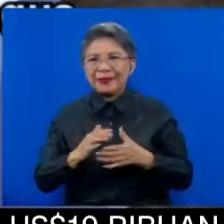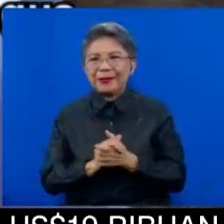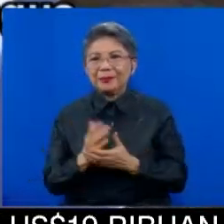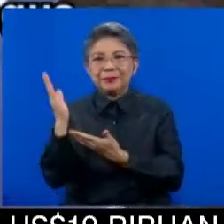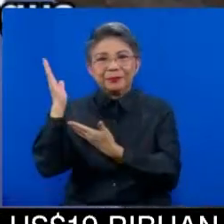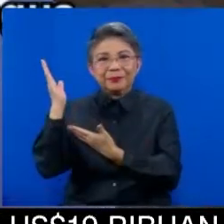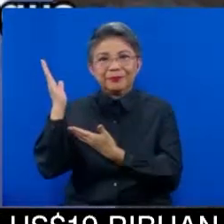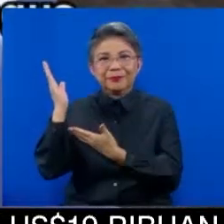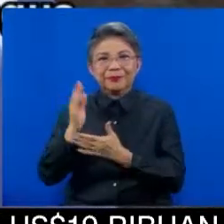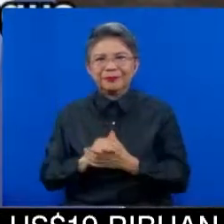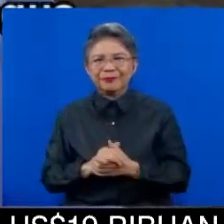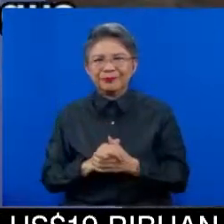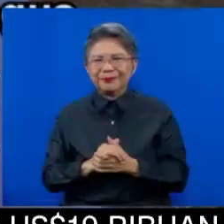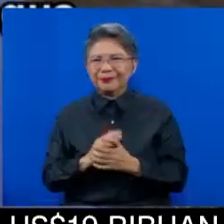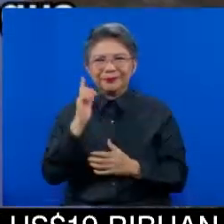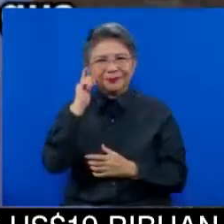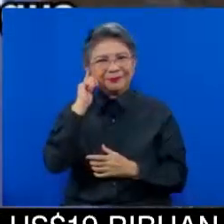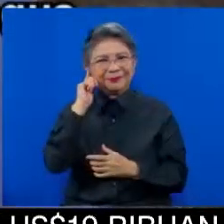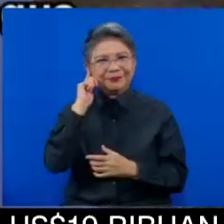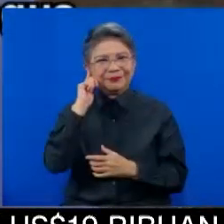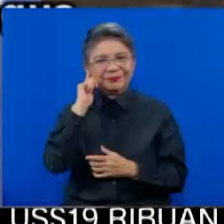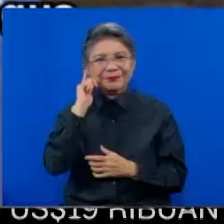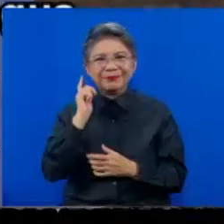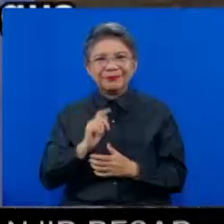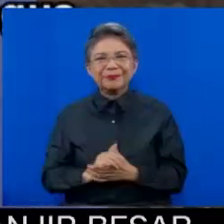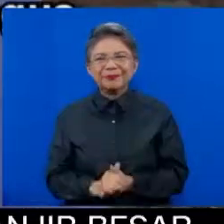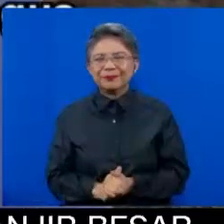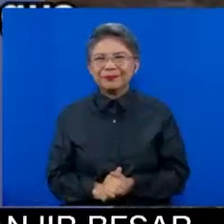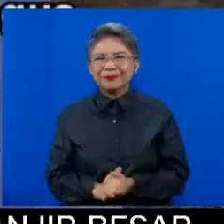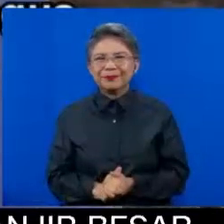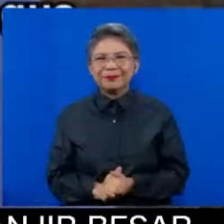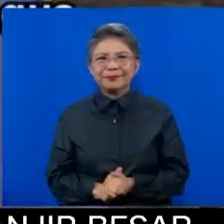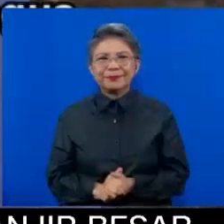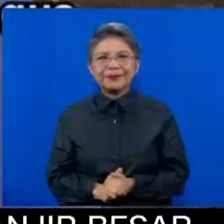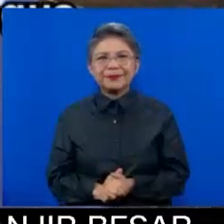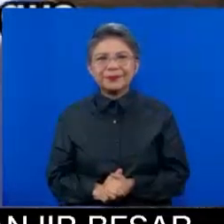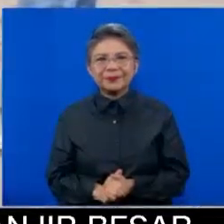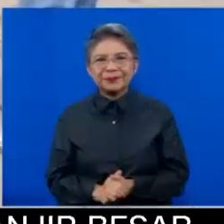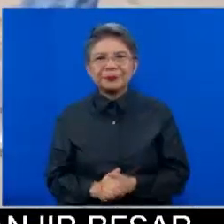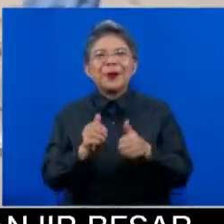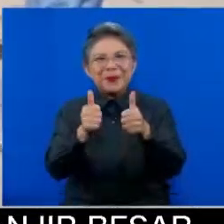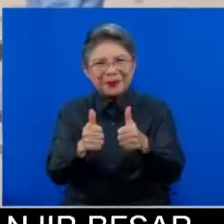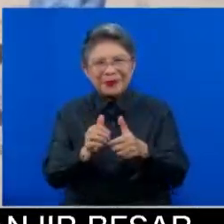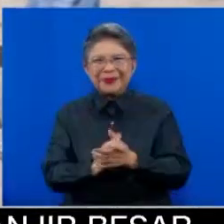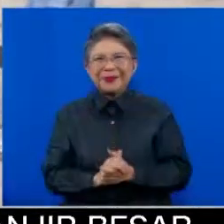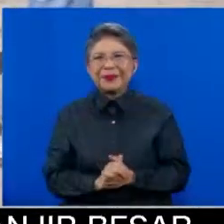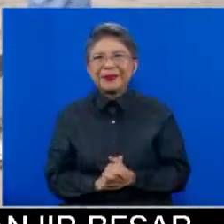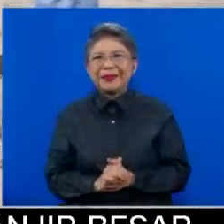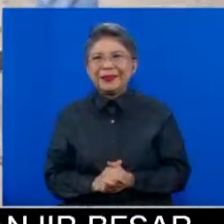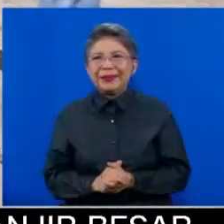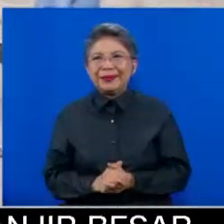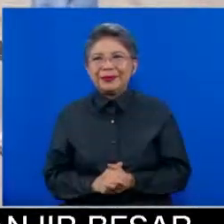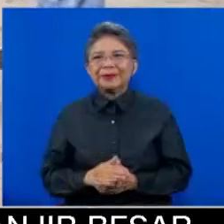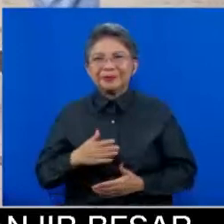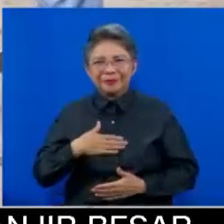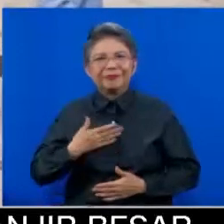Stick, papers, and tail. Here is very, very nice. Bagus. Saya suka